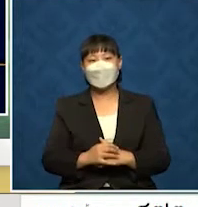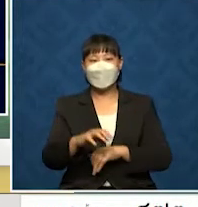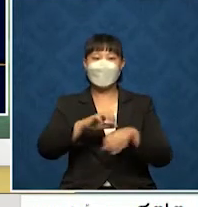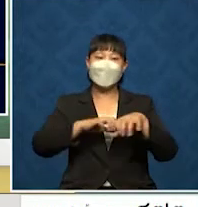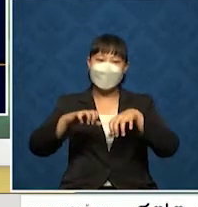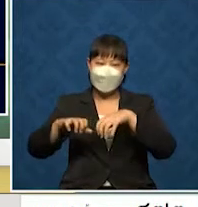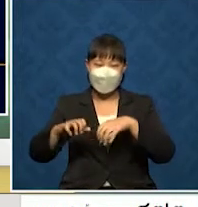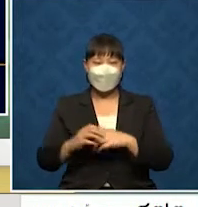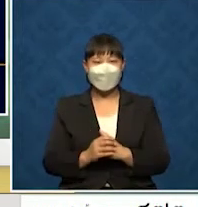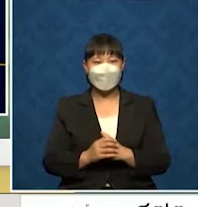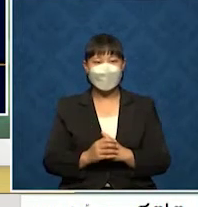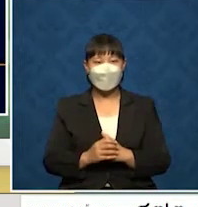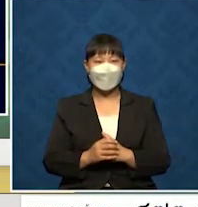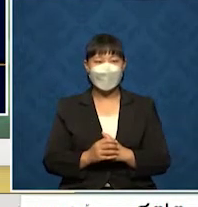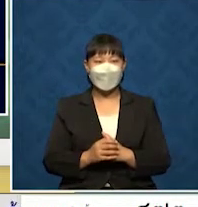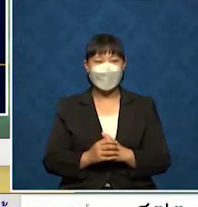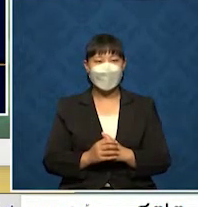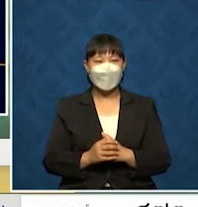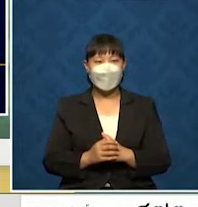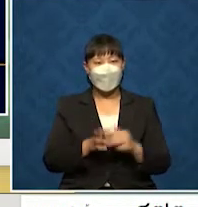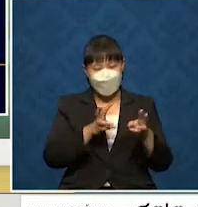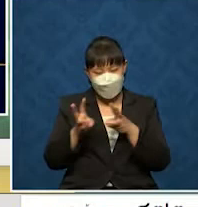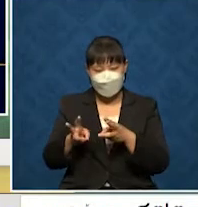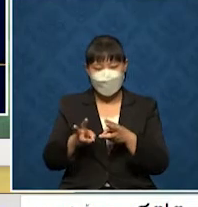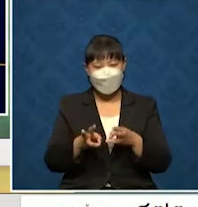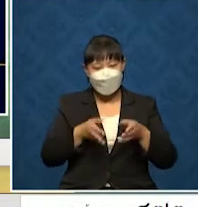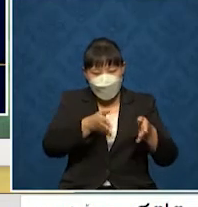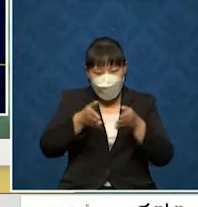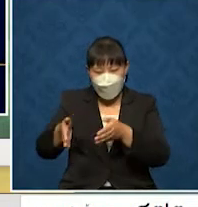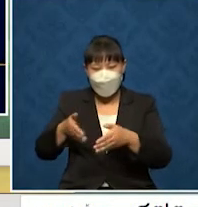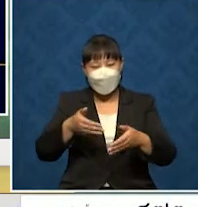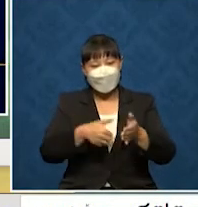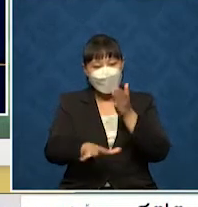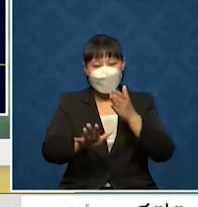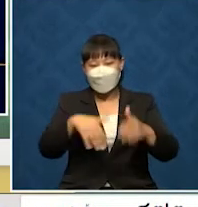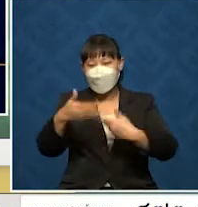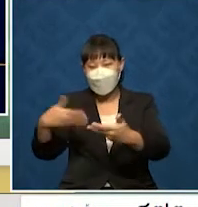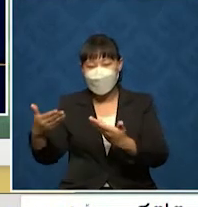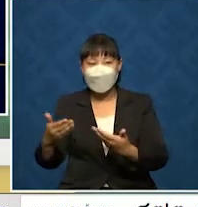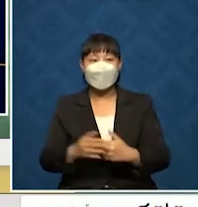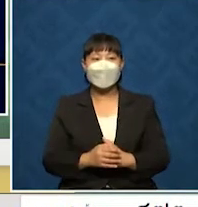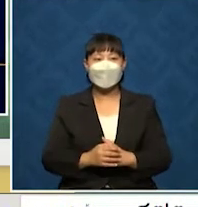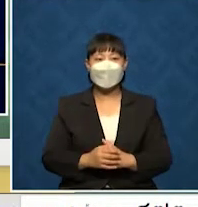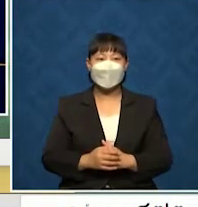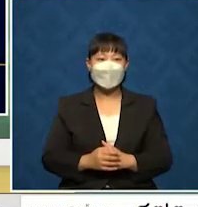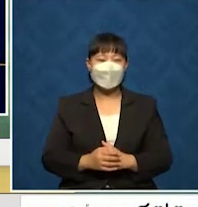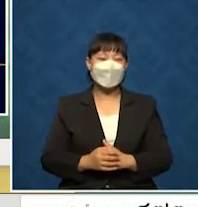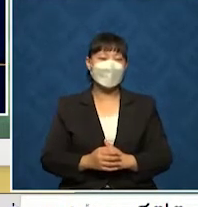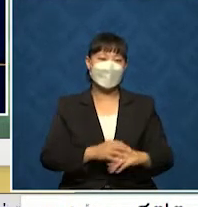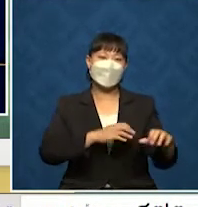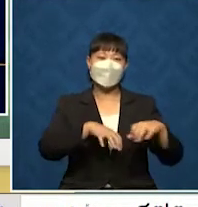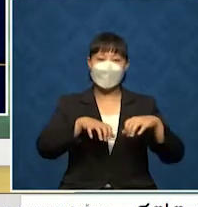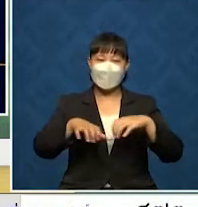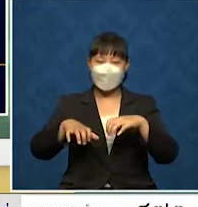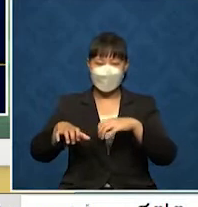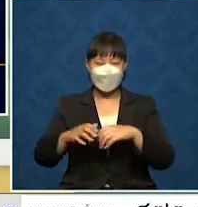นะและก็ในช่องทางของการปล่อยขายและเป็นเครดิต ในการดำเนินการของห